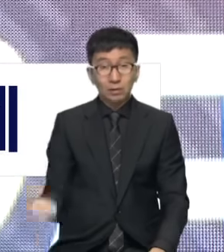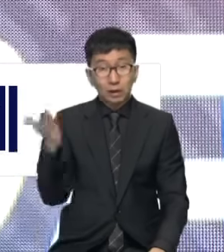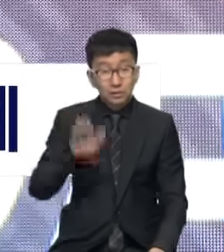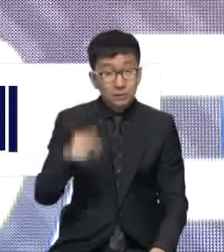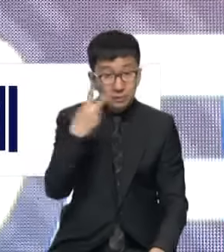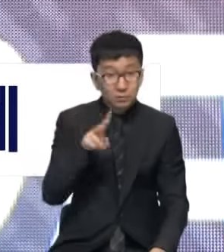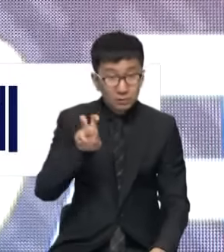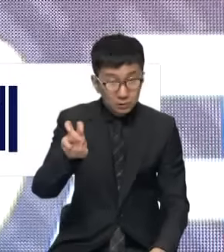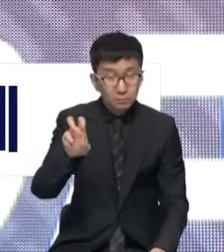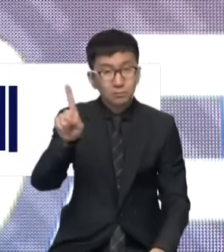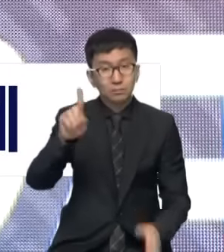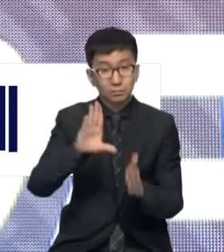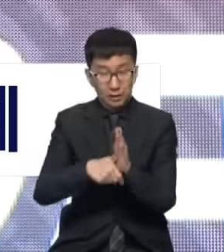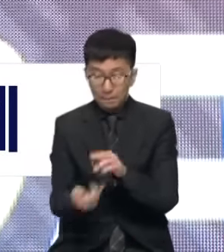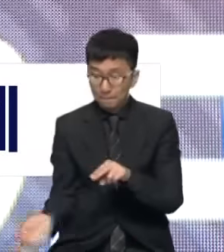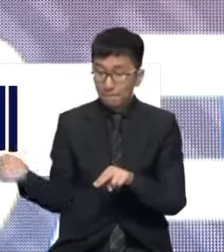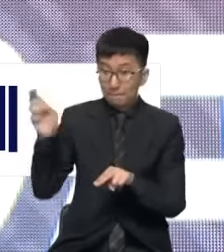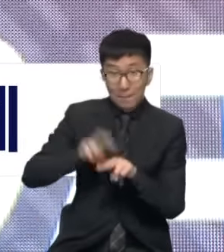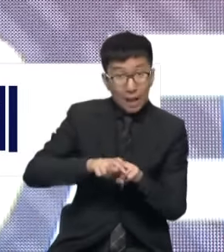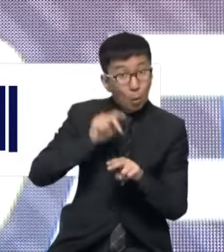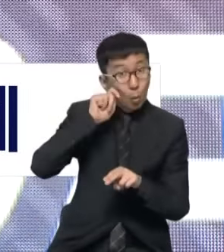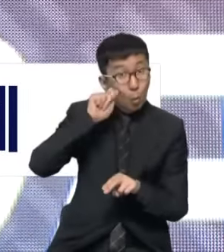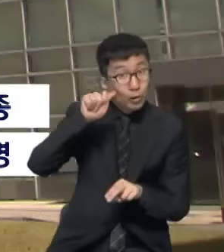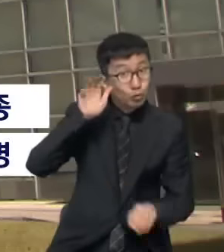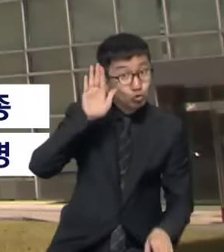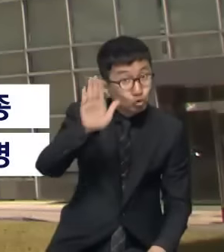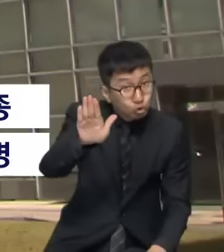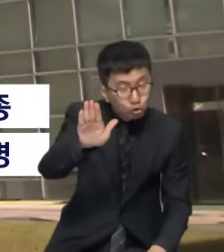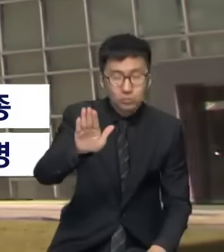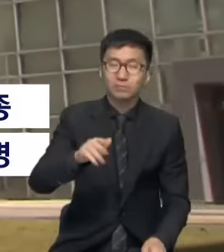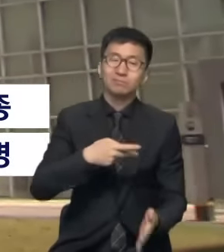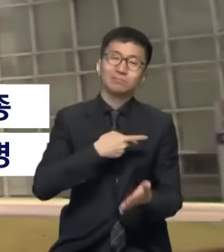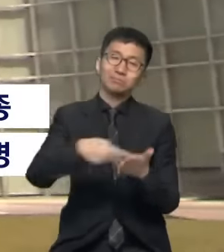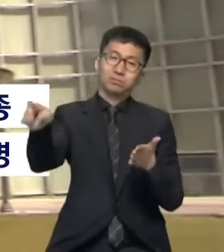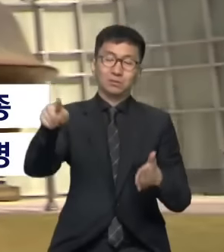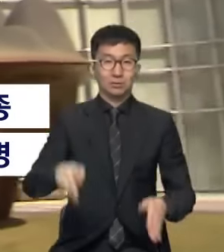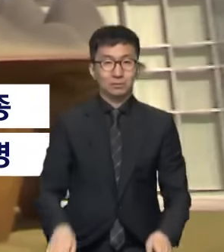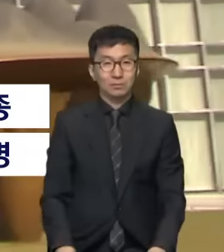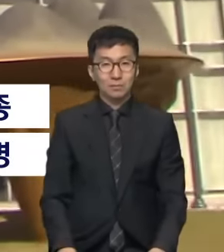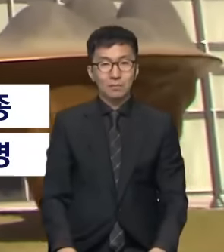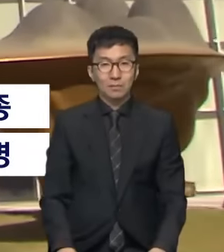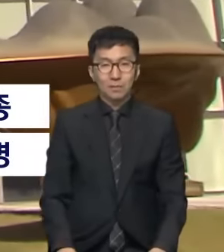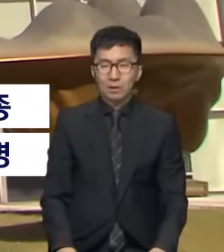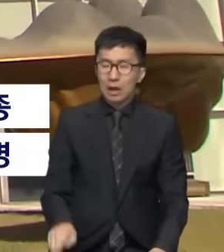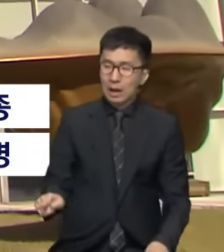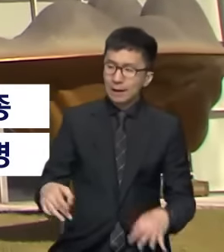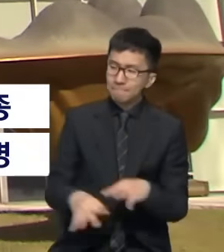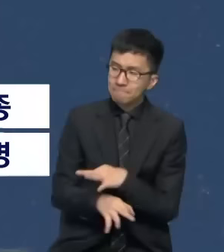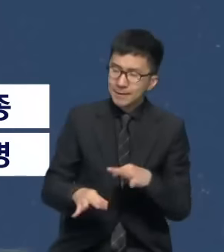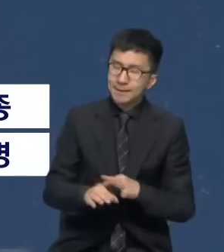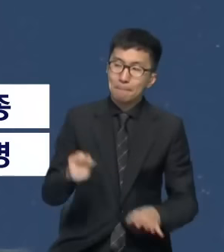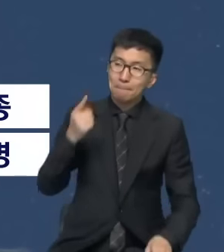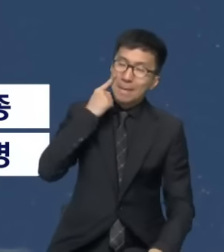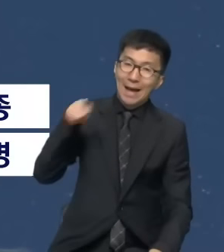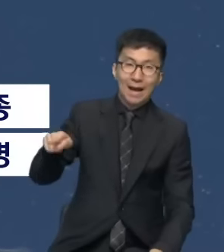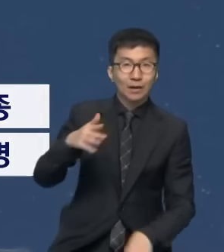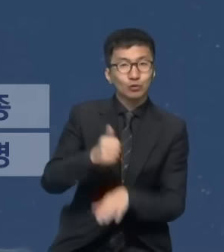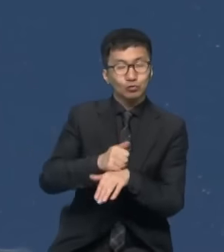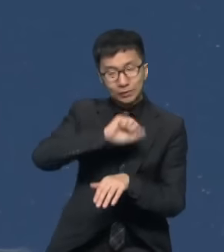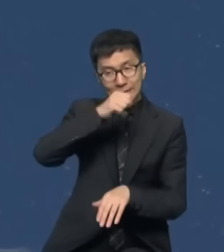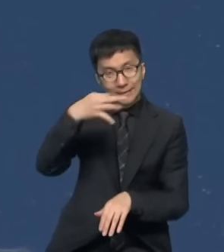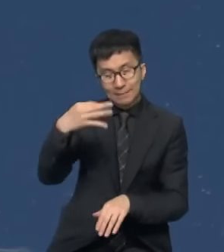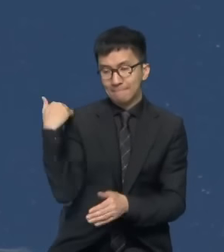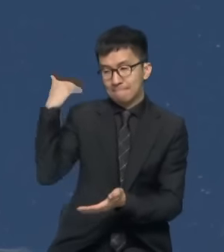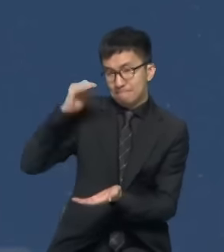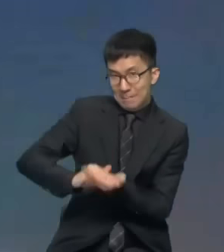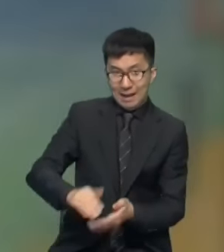지 5달 만에 해당 조항은 삭제됐습니다. 문체부는 비리가 확인된 협회에 대해 교부금 반환과 제재금